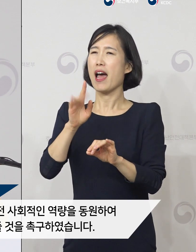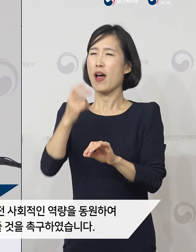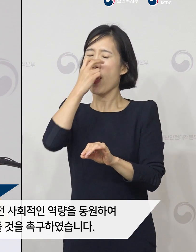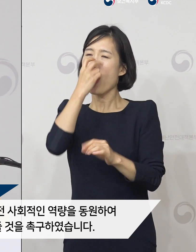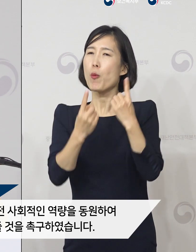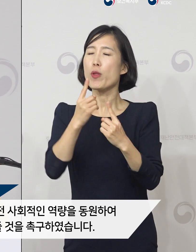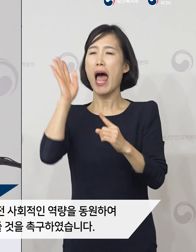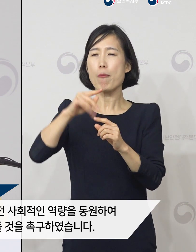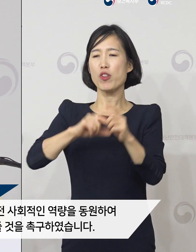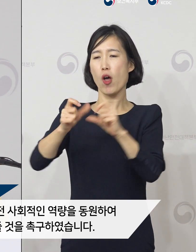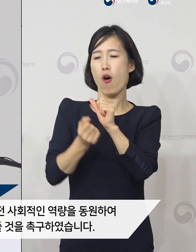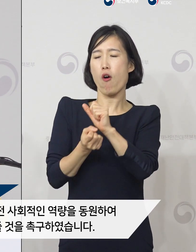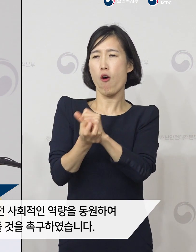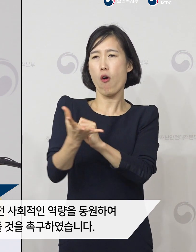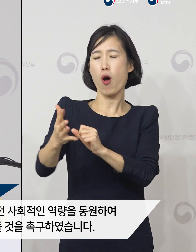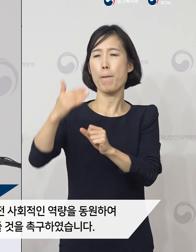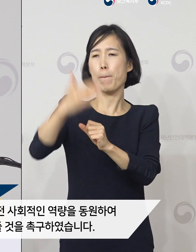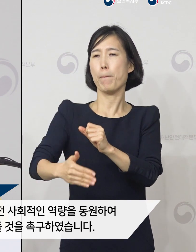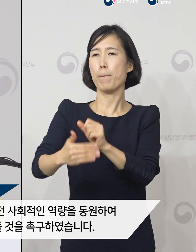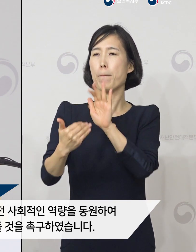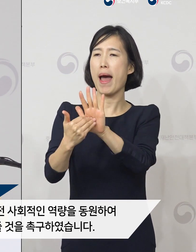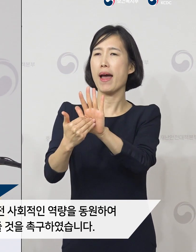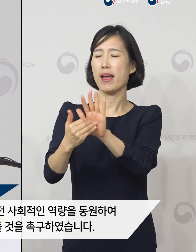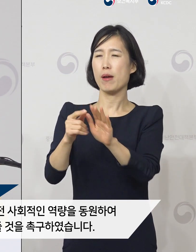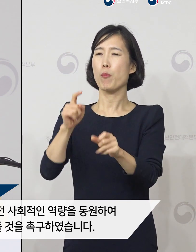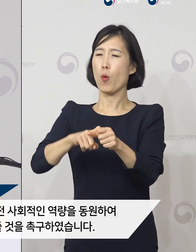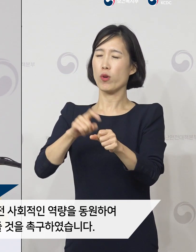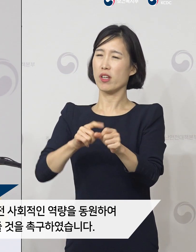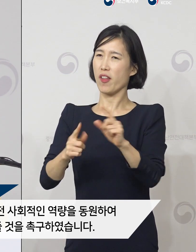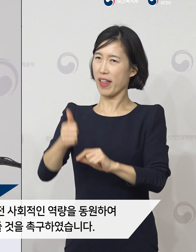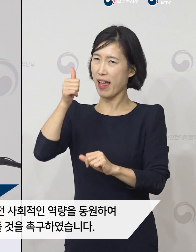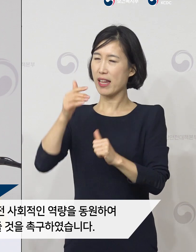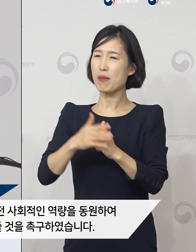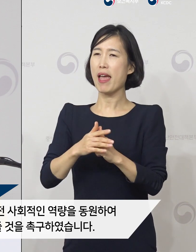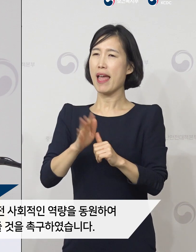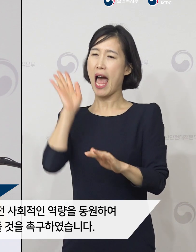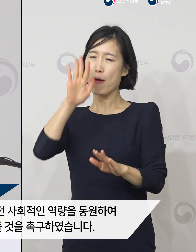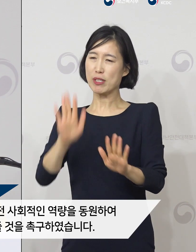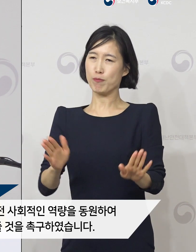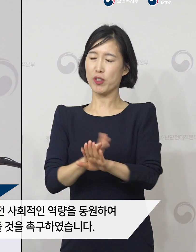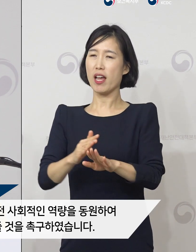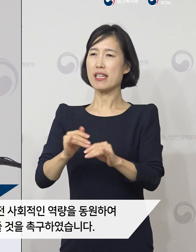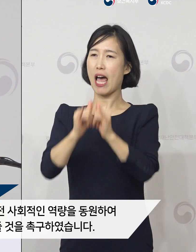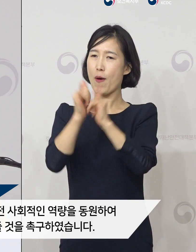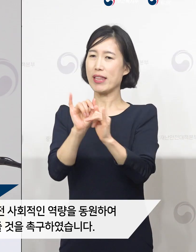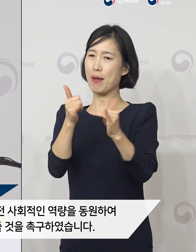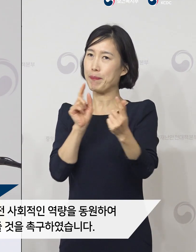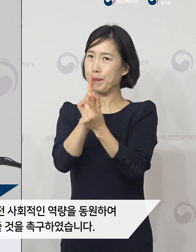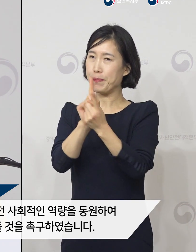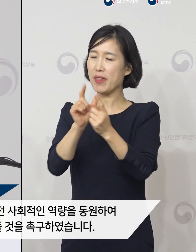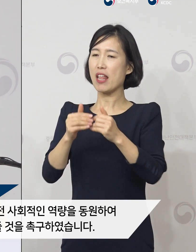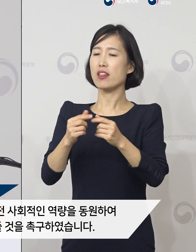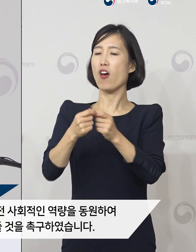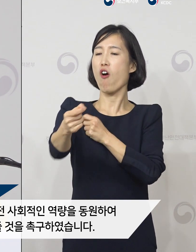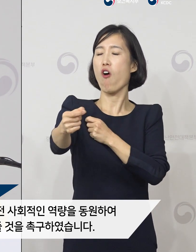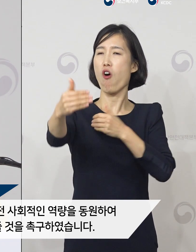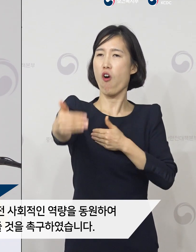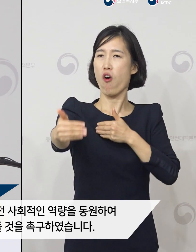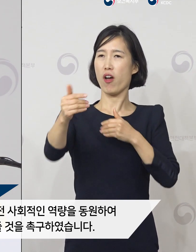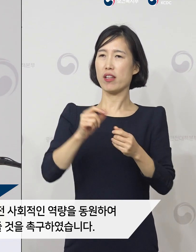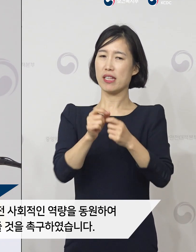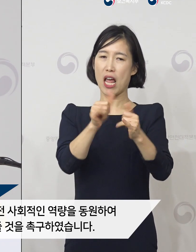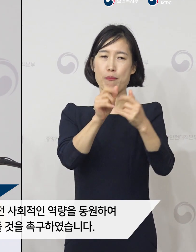위해 집중하며 전 사회적인 역량을 동원하여 사회적 거리 두기를 실천하는 데 정부가 앞장서 줄